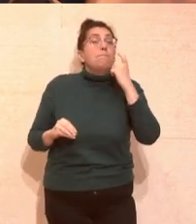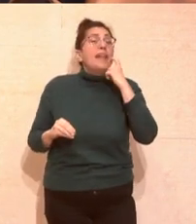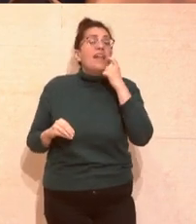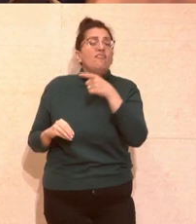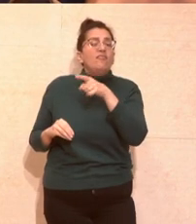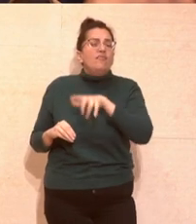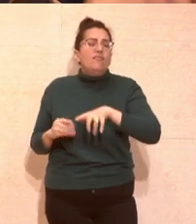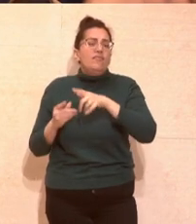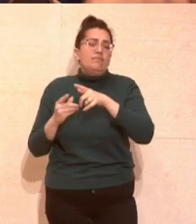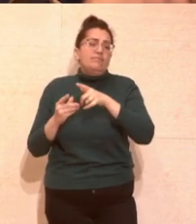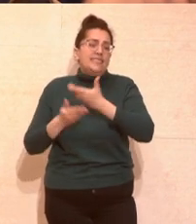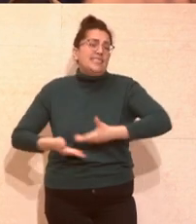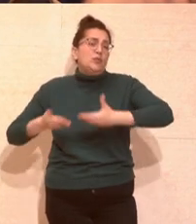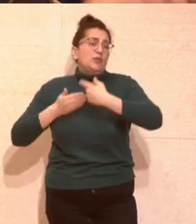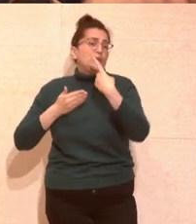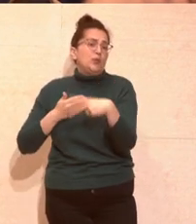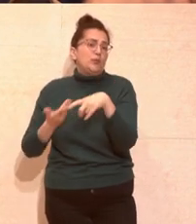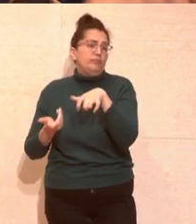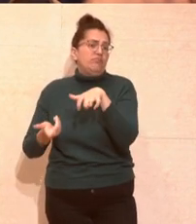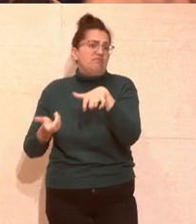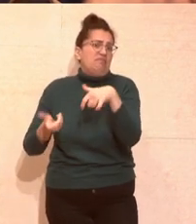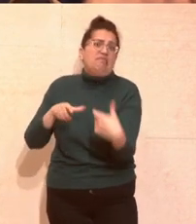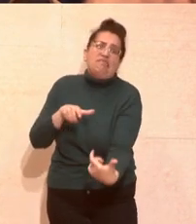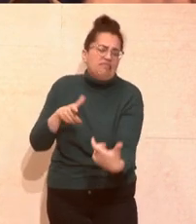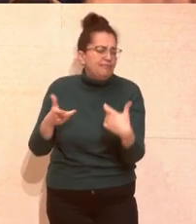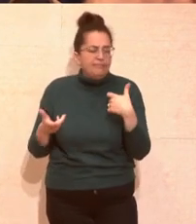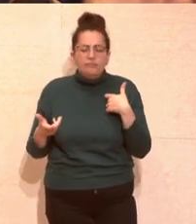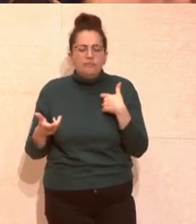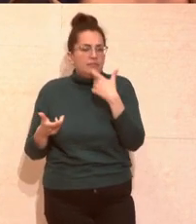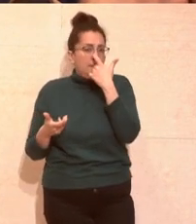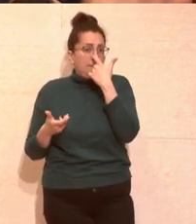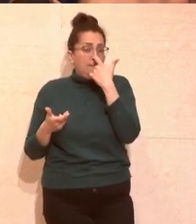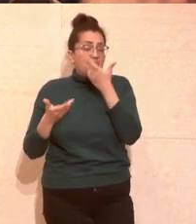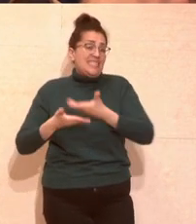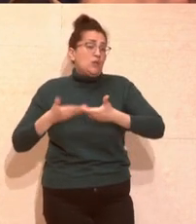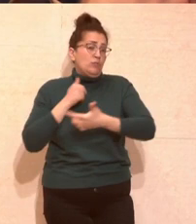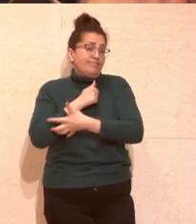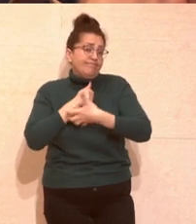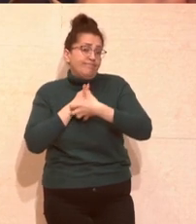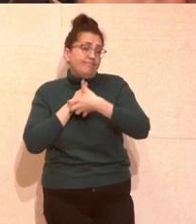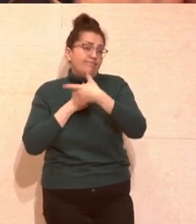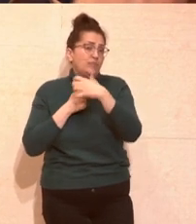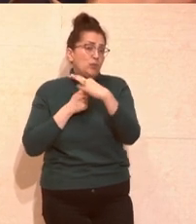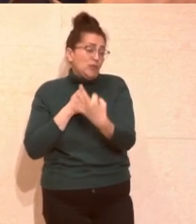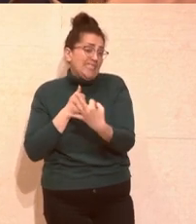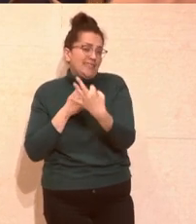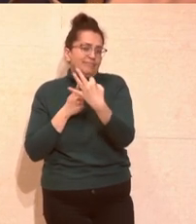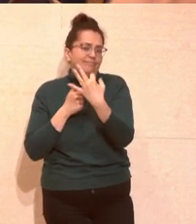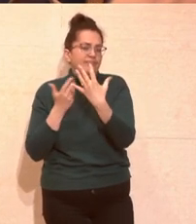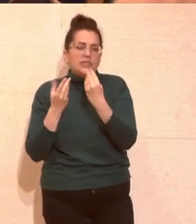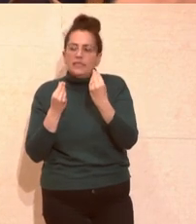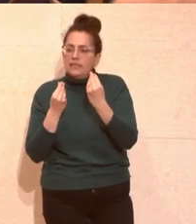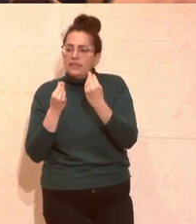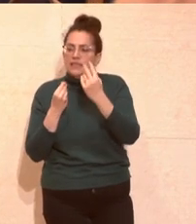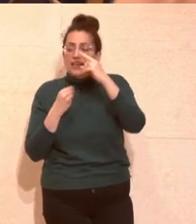dans la précarité sociale et c'est souvent lié, mais pas que, à des problèmes